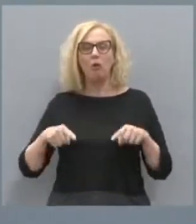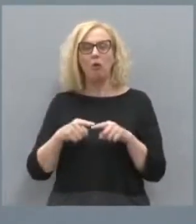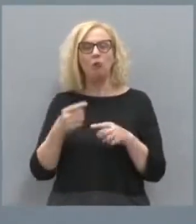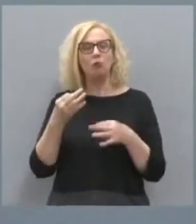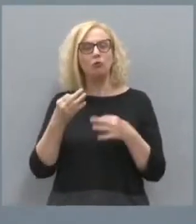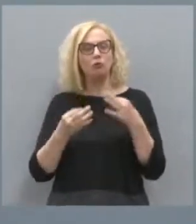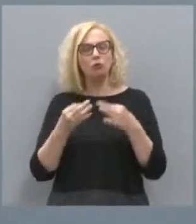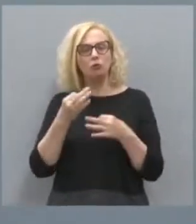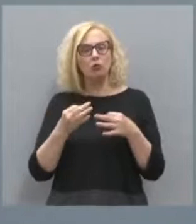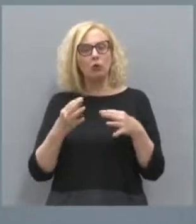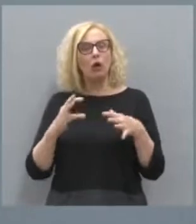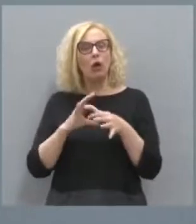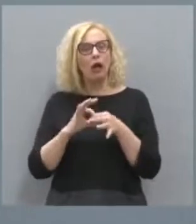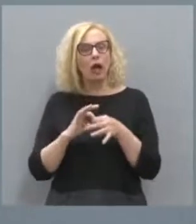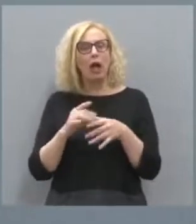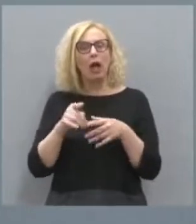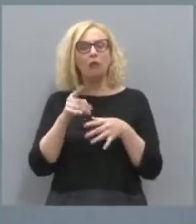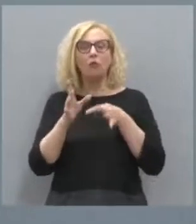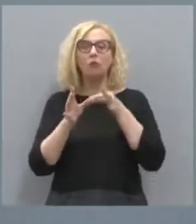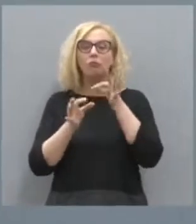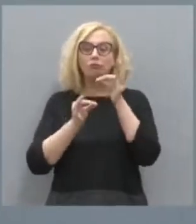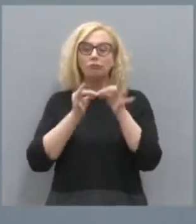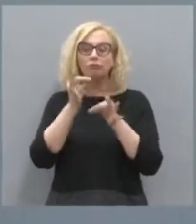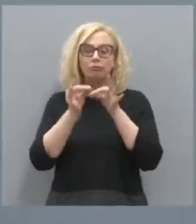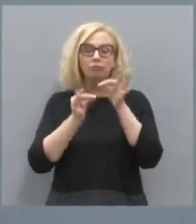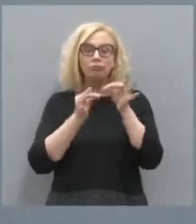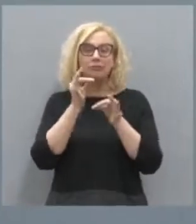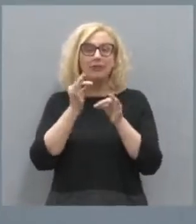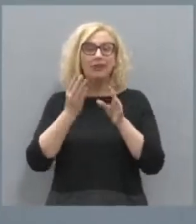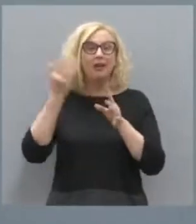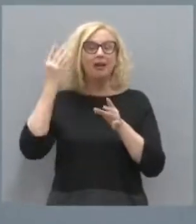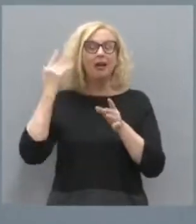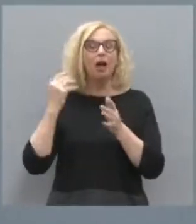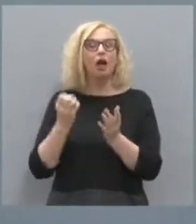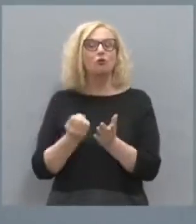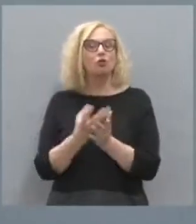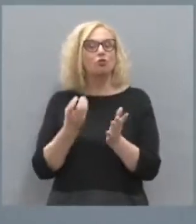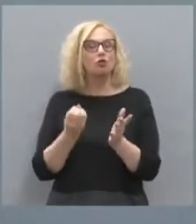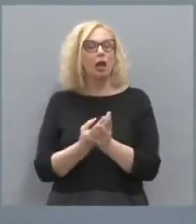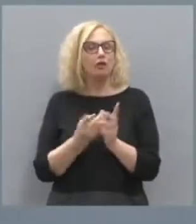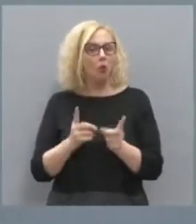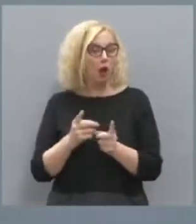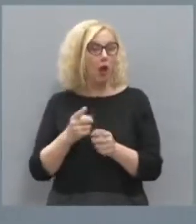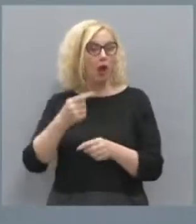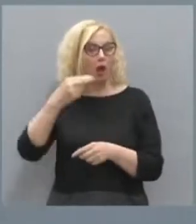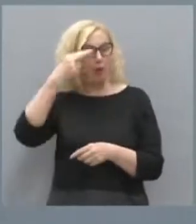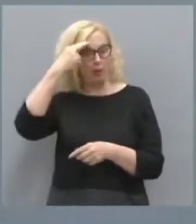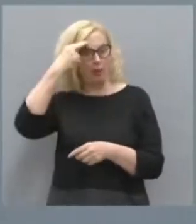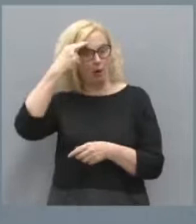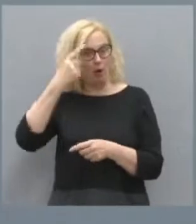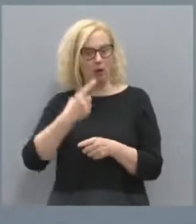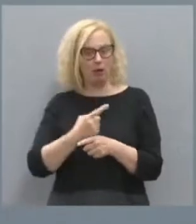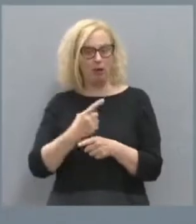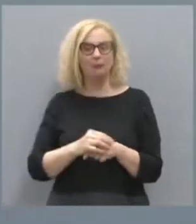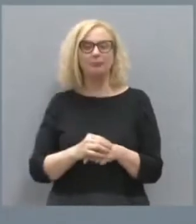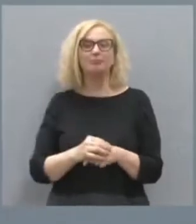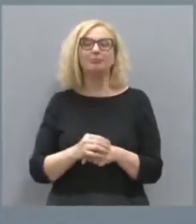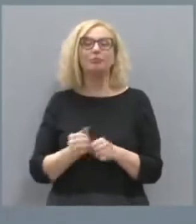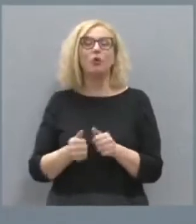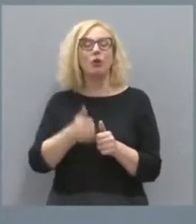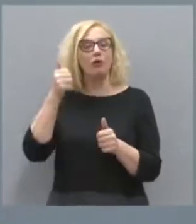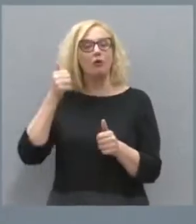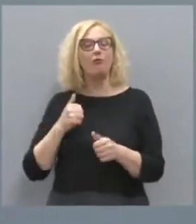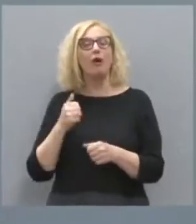di spiegare che non ci dobbiamo dimenticare quello che era successo un anno fa un anno fa al 26 di novembre i